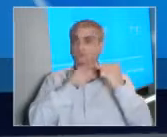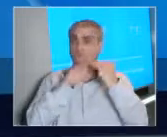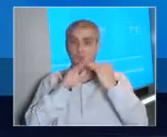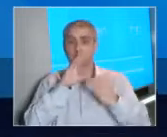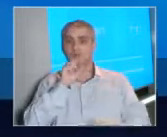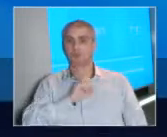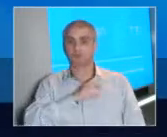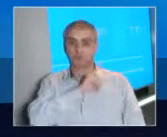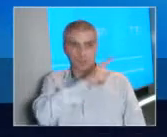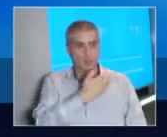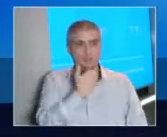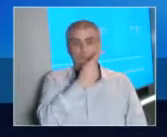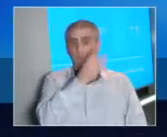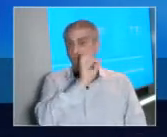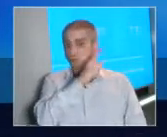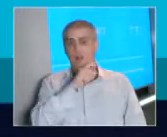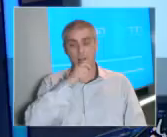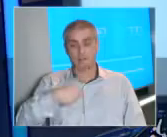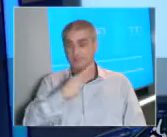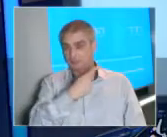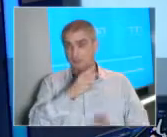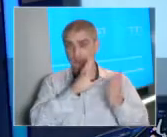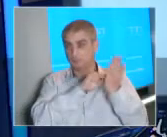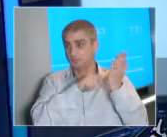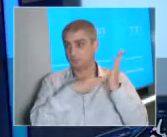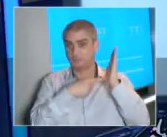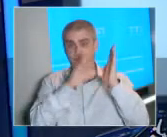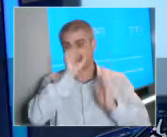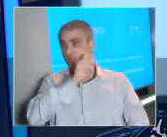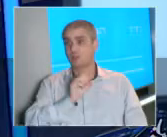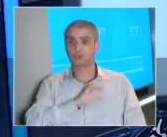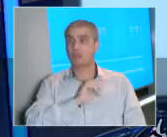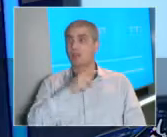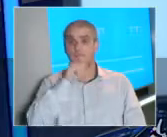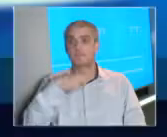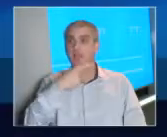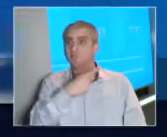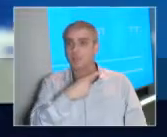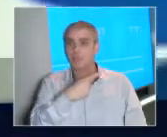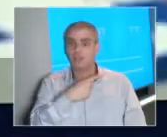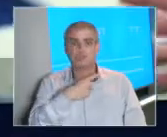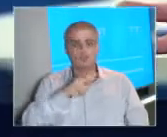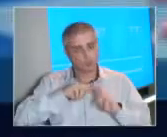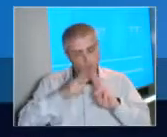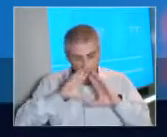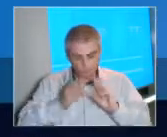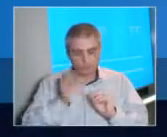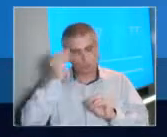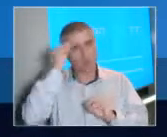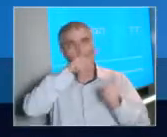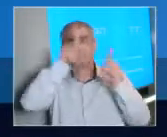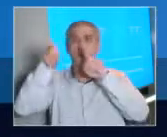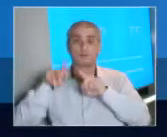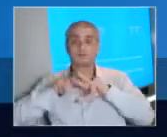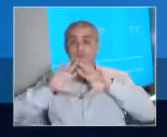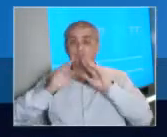על צ'ילה, על הסיפור של הפנסיות, מודל הצ'יליאני לפנסיה. יש עולם שלם שצריך ללמוד ממנו. המצב